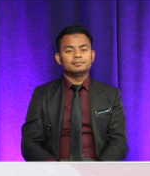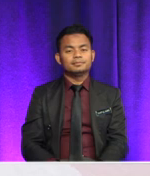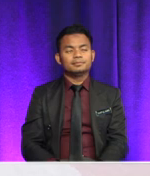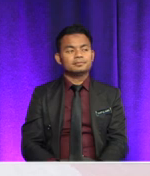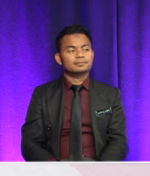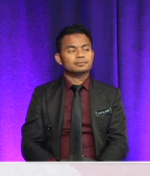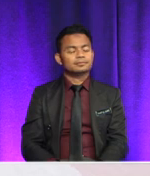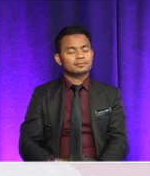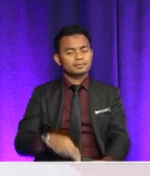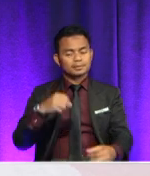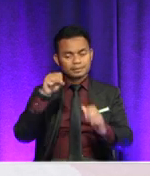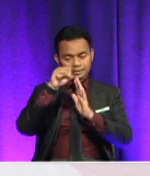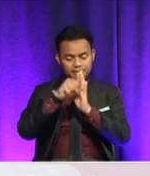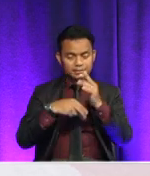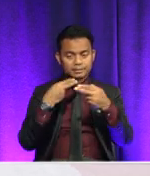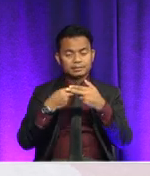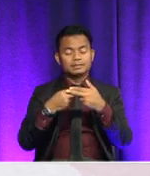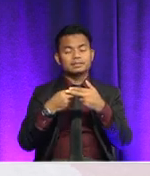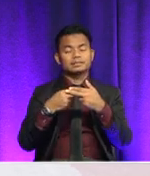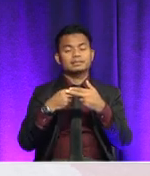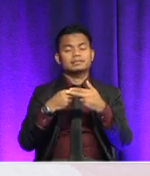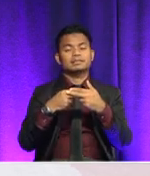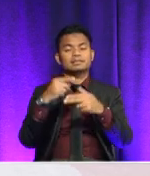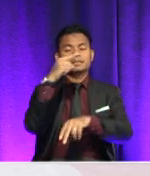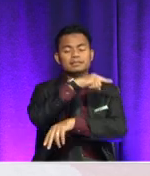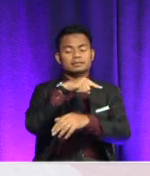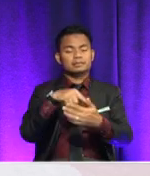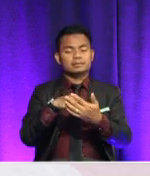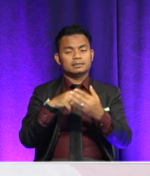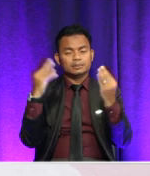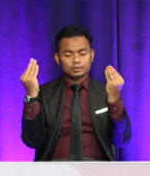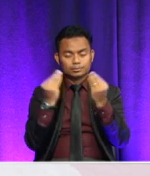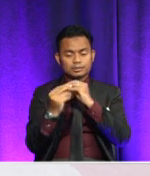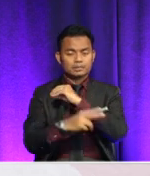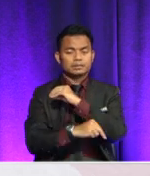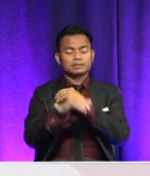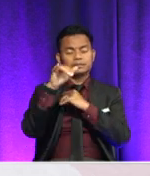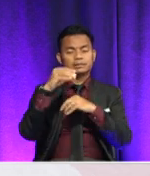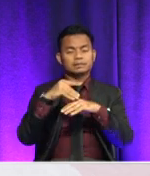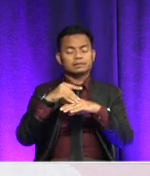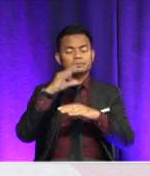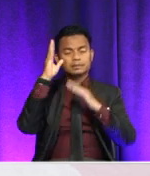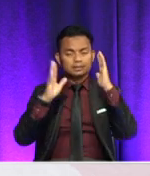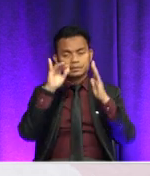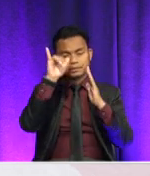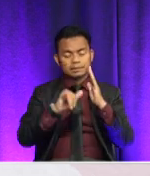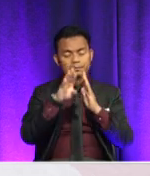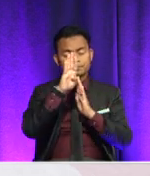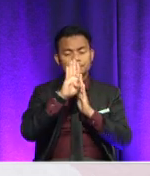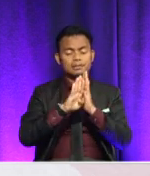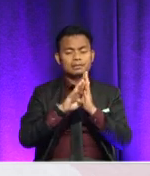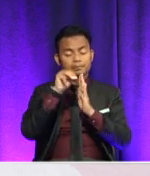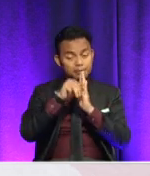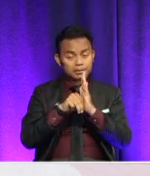sehingga hari ini jumlah negeri di Malaysia yang mengusulkan tanaman kena semakin bertambah hal ini